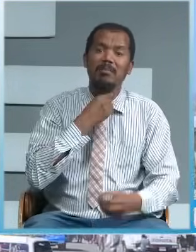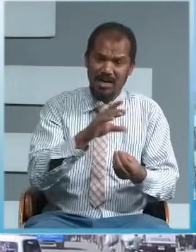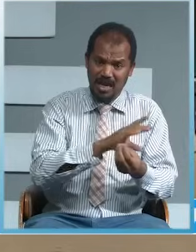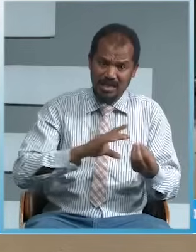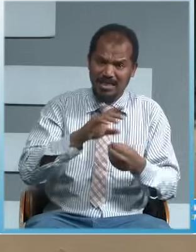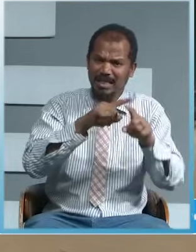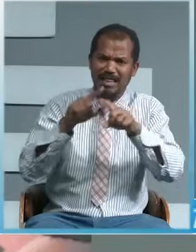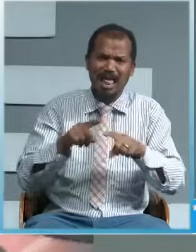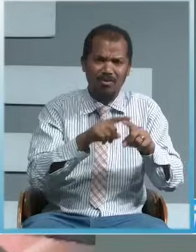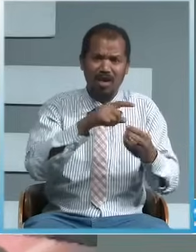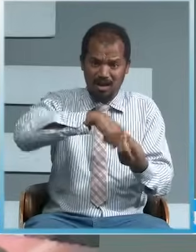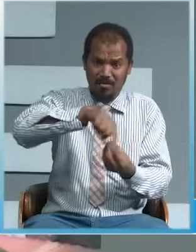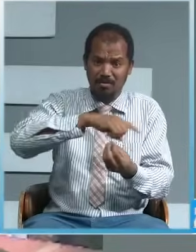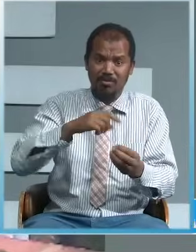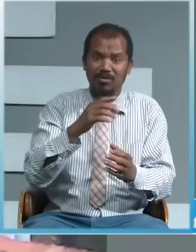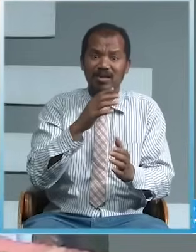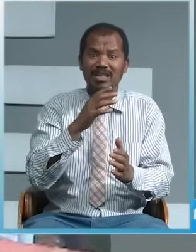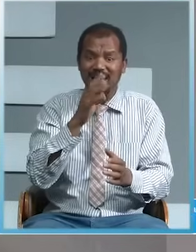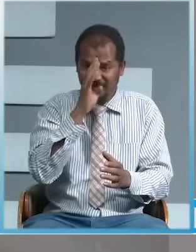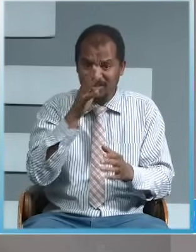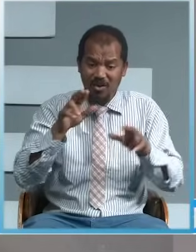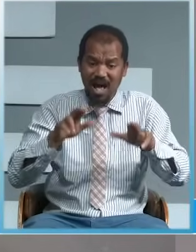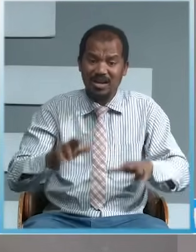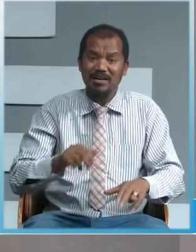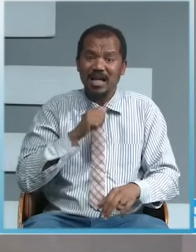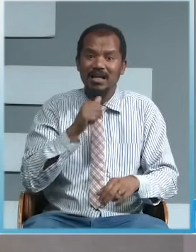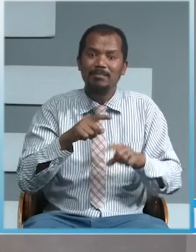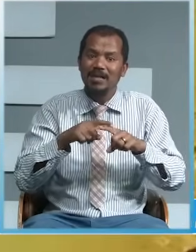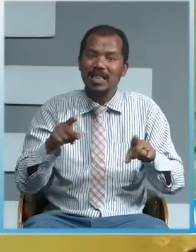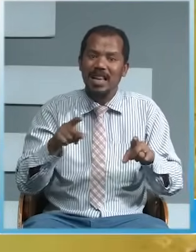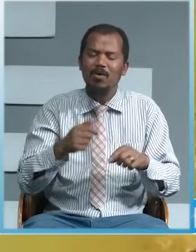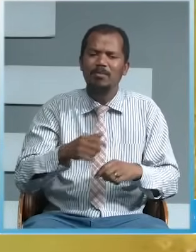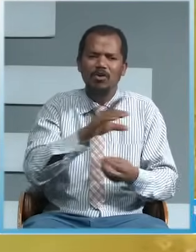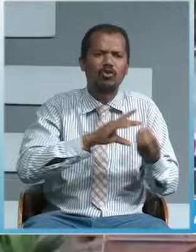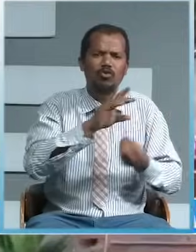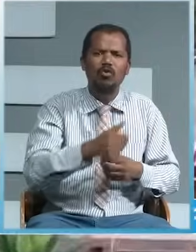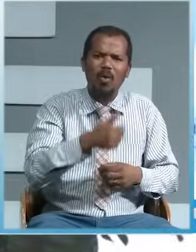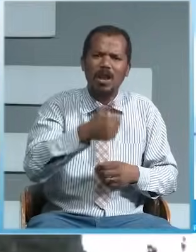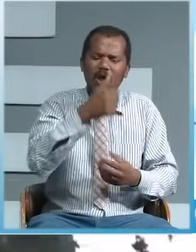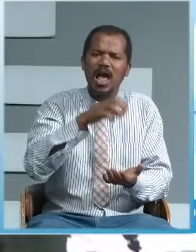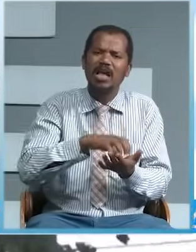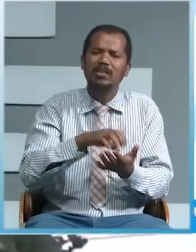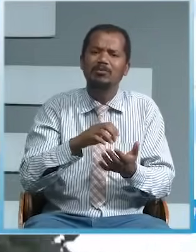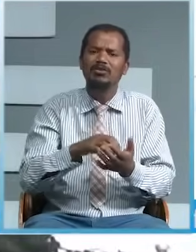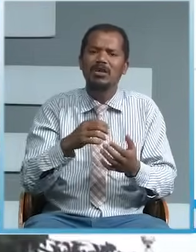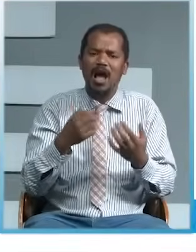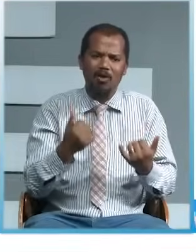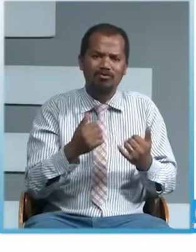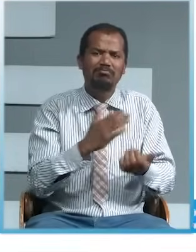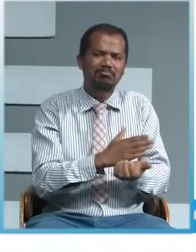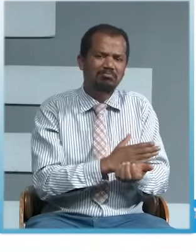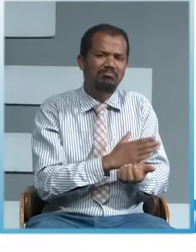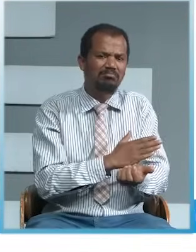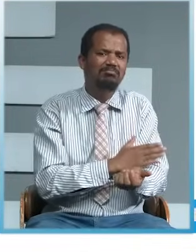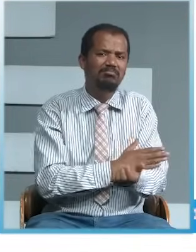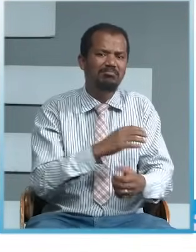በአማራ ክልል የተለያዩ አካባቢዎች የተፈጠረው አለመረጋጋት በተለይ በክልሉ ዋና ዋና በሚባሉ ከተሞች በአንጻራዊነት